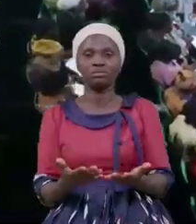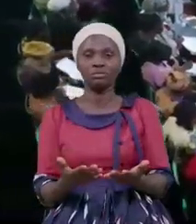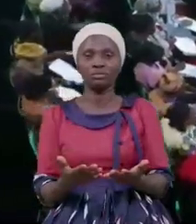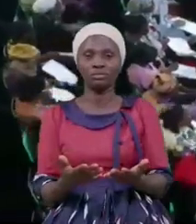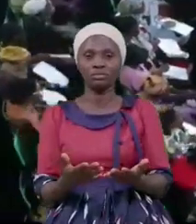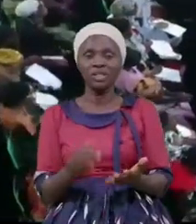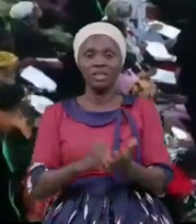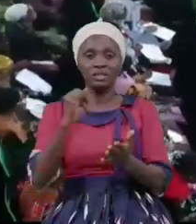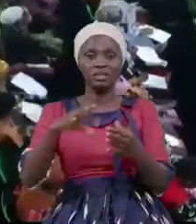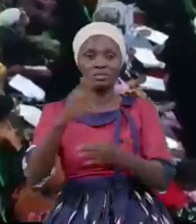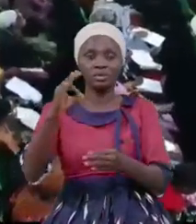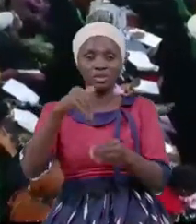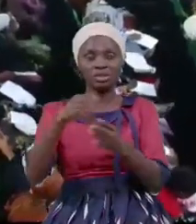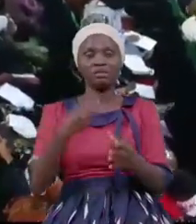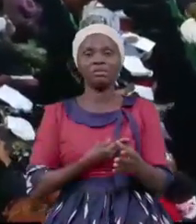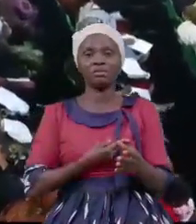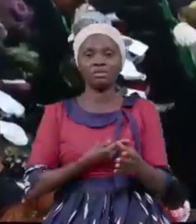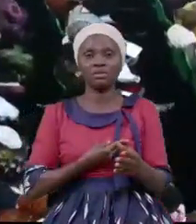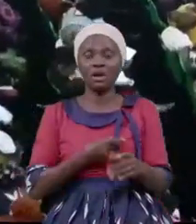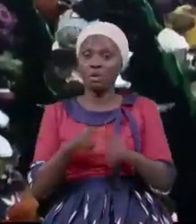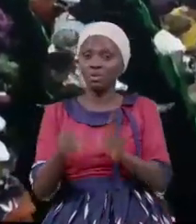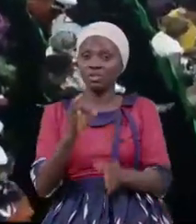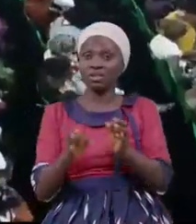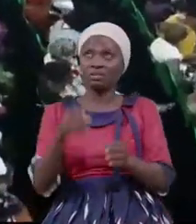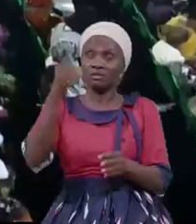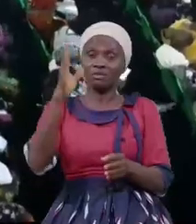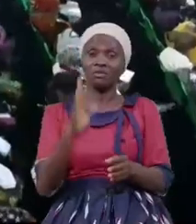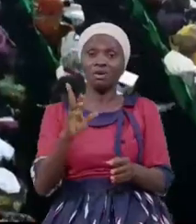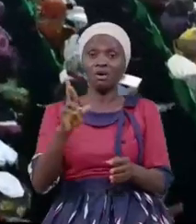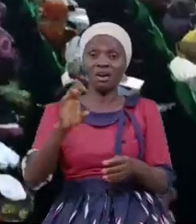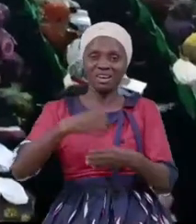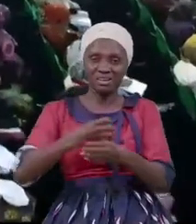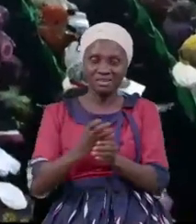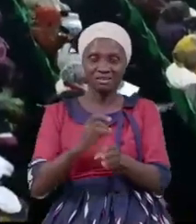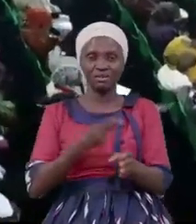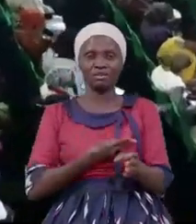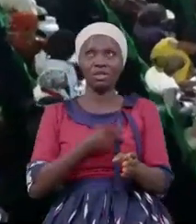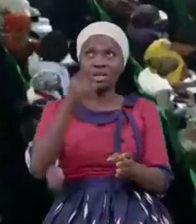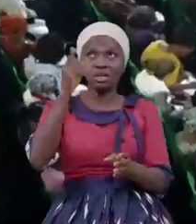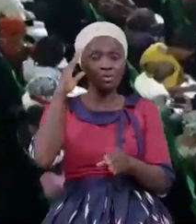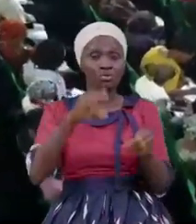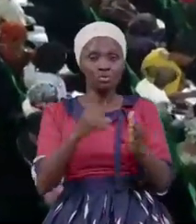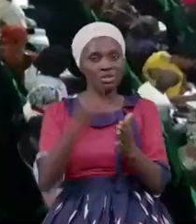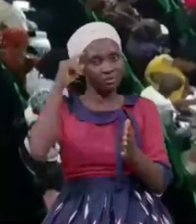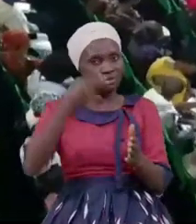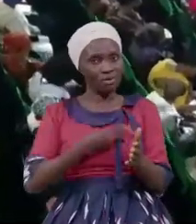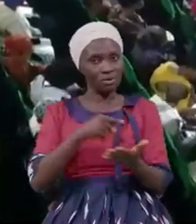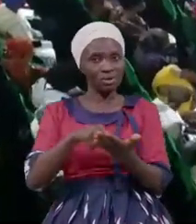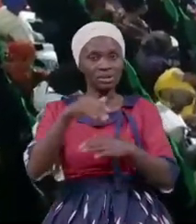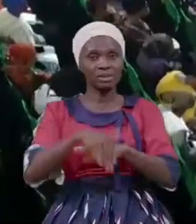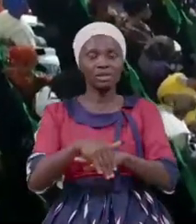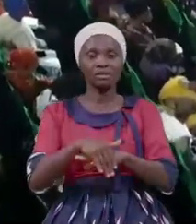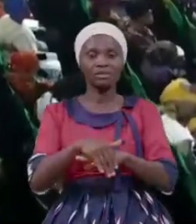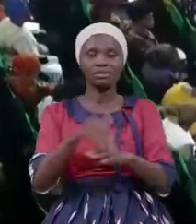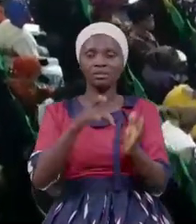Dieu nous recrée ce qu'il va faire ce soir j'ai dit c'est ce qu'il va faire ce soir il crée